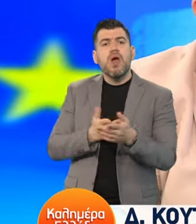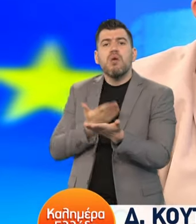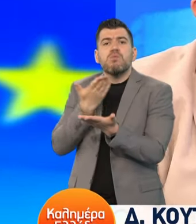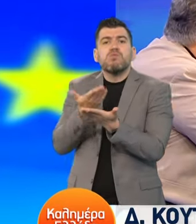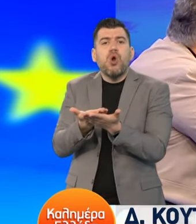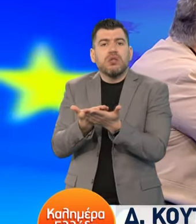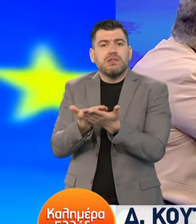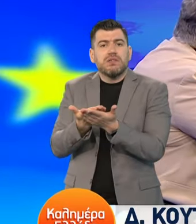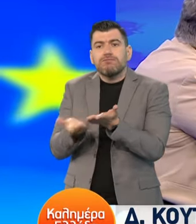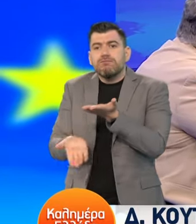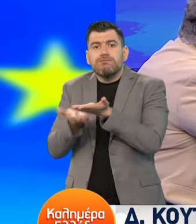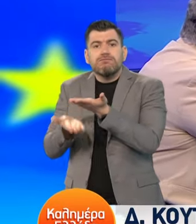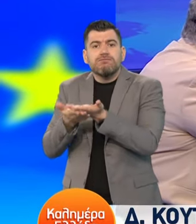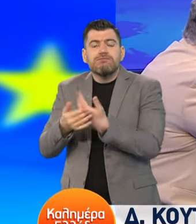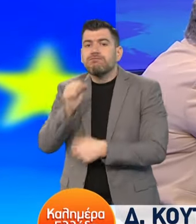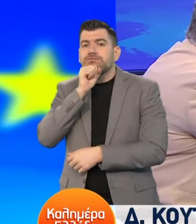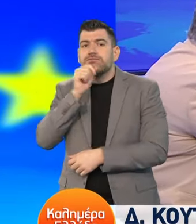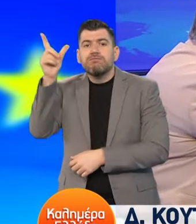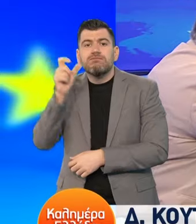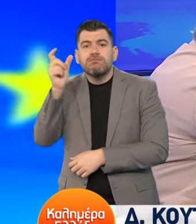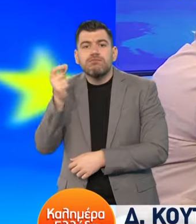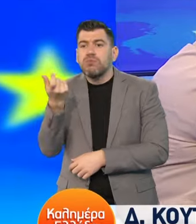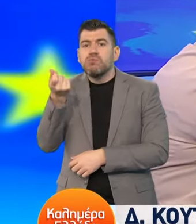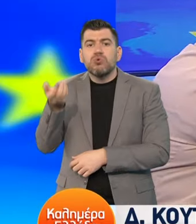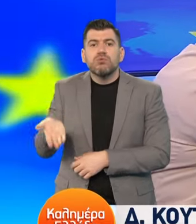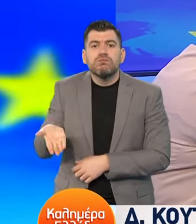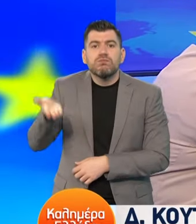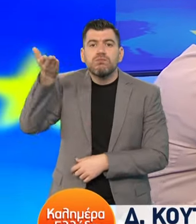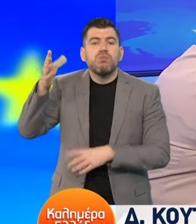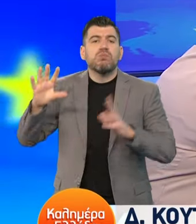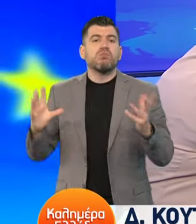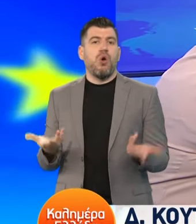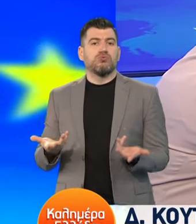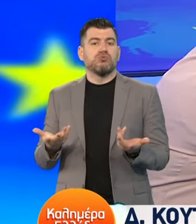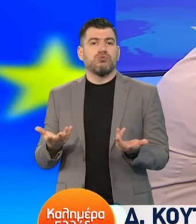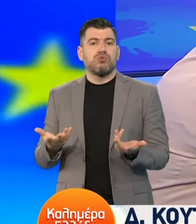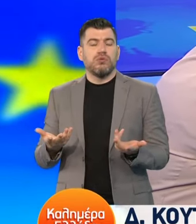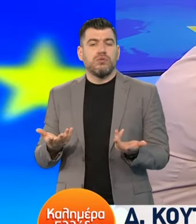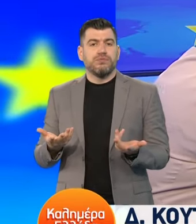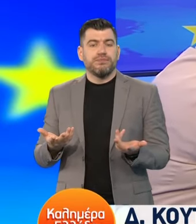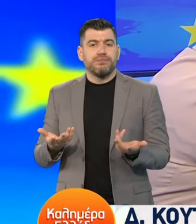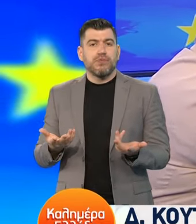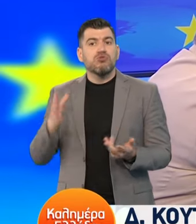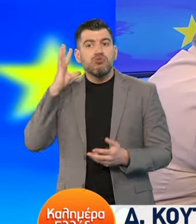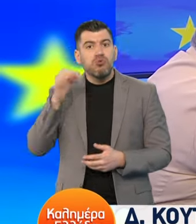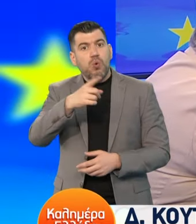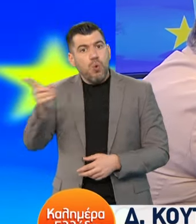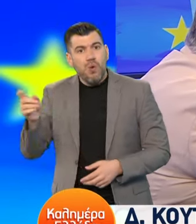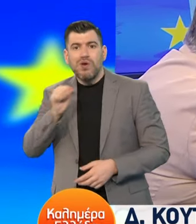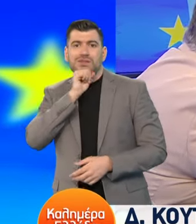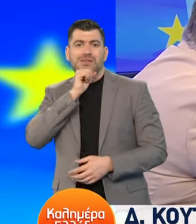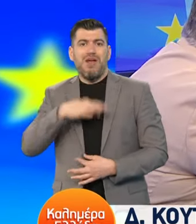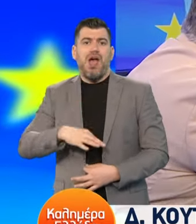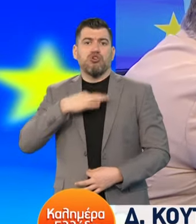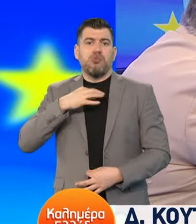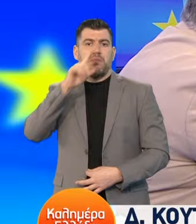πρακτικά, στο πόσο μπορεί να φτάσει η σύνταξη, πρέπει να φτάσει η σύνταξη, ώστε ο συνταξιούχος να ζει με αξιοπρέπεια. Ποια είναι, μπορείτε να μας